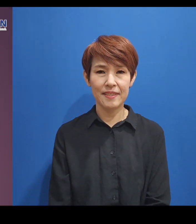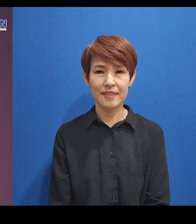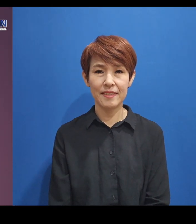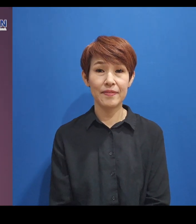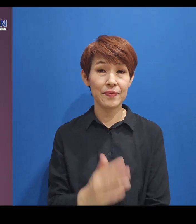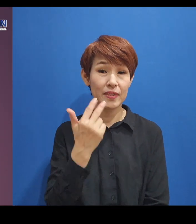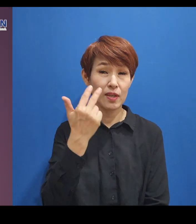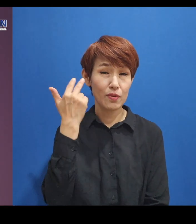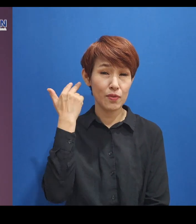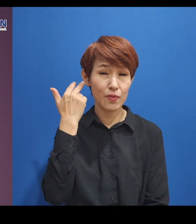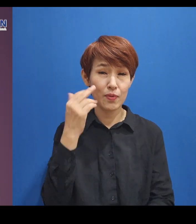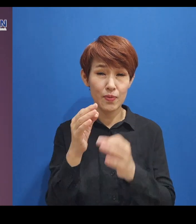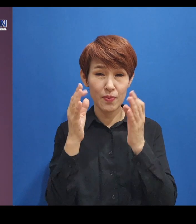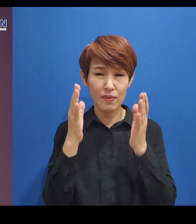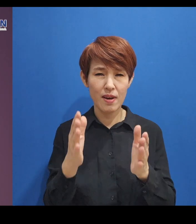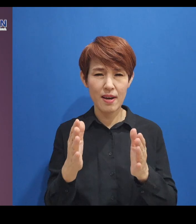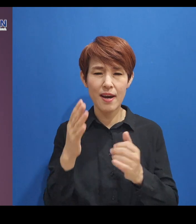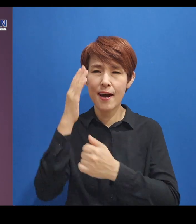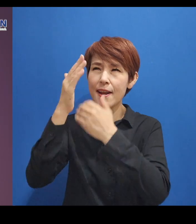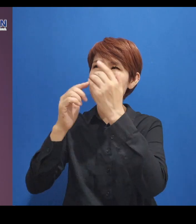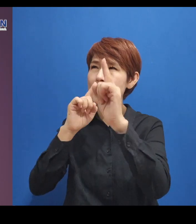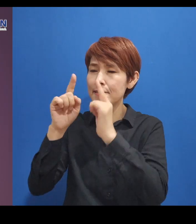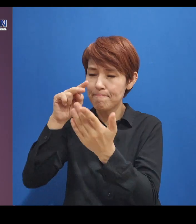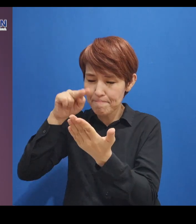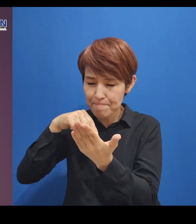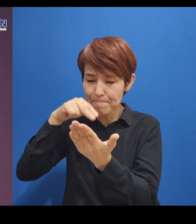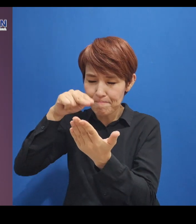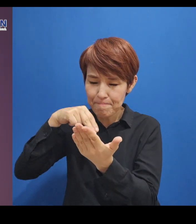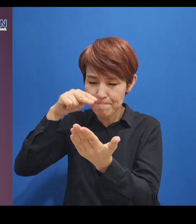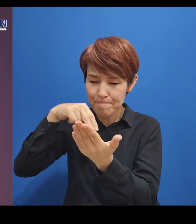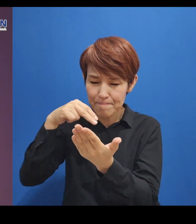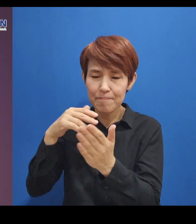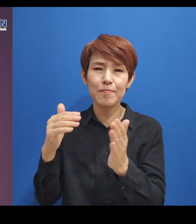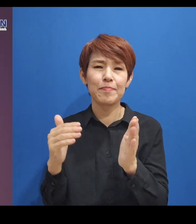저도 지난 한 주 정말 치열하게 하나님 말씀 붙들었거든요.